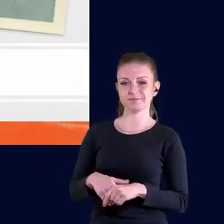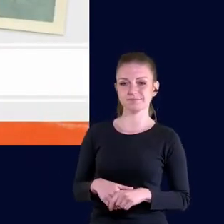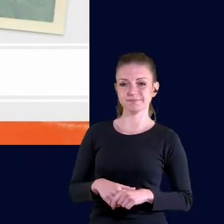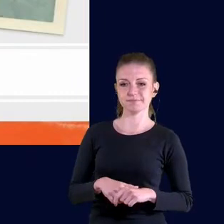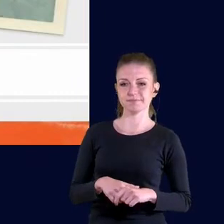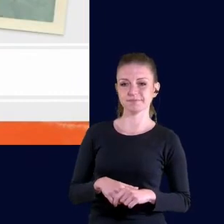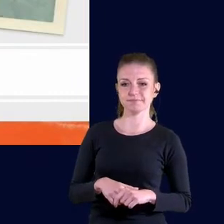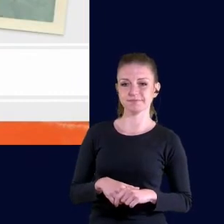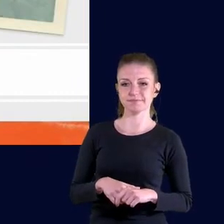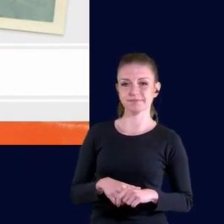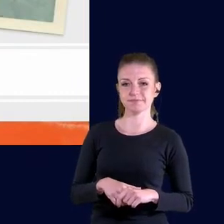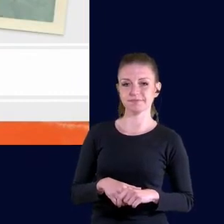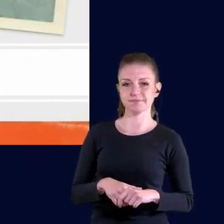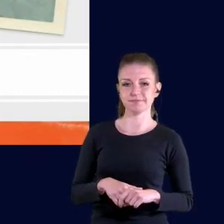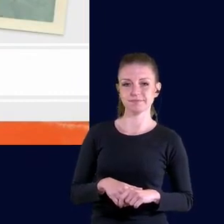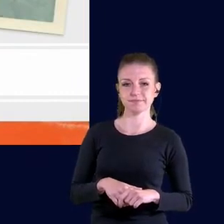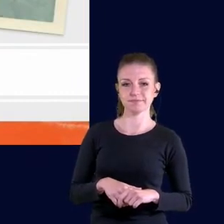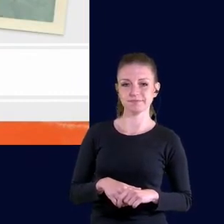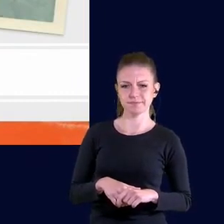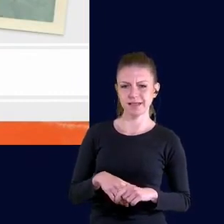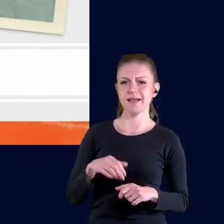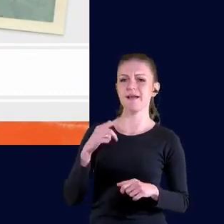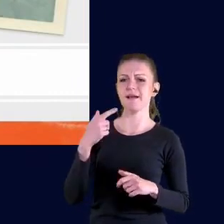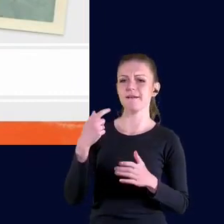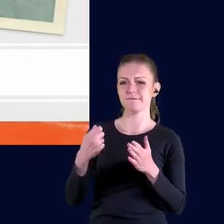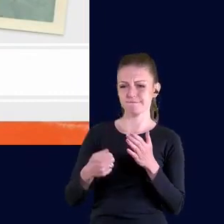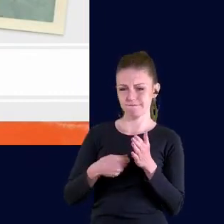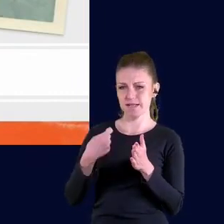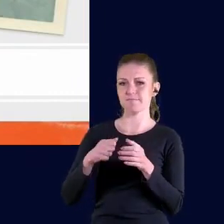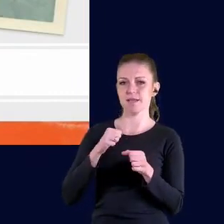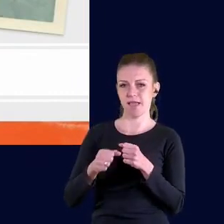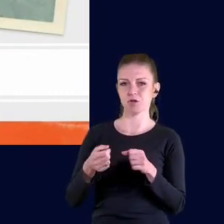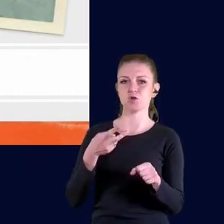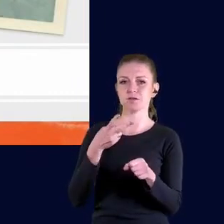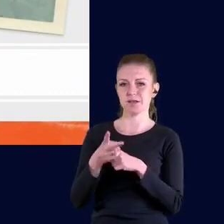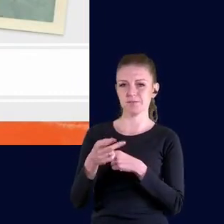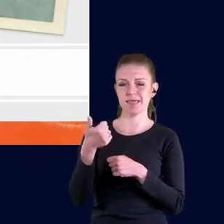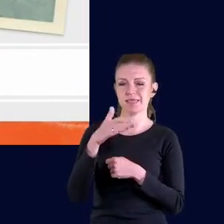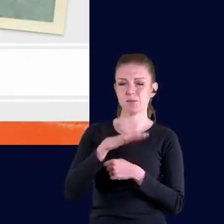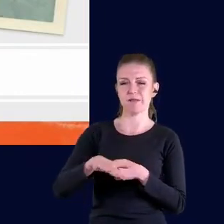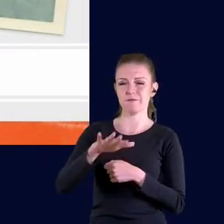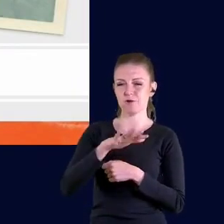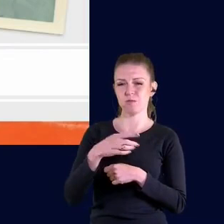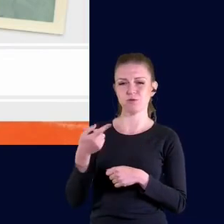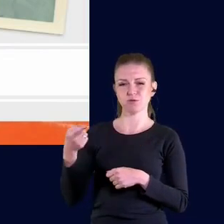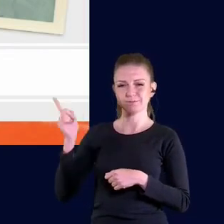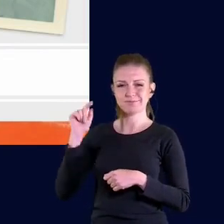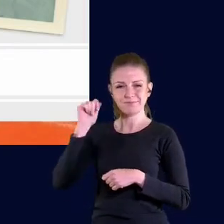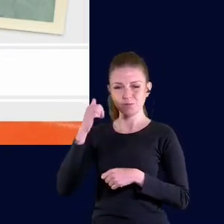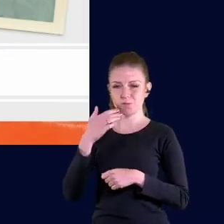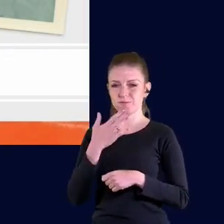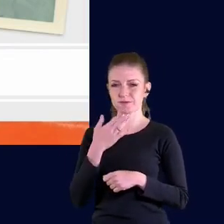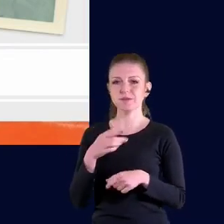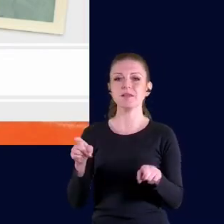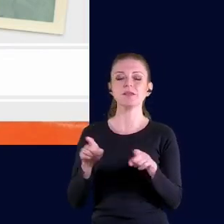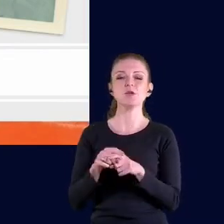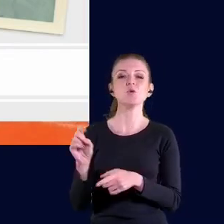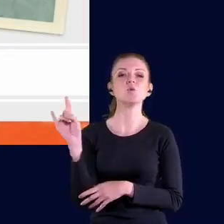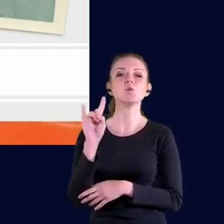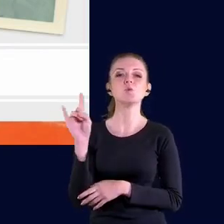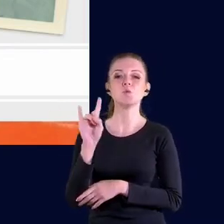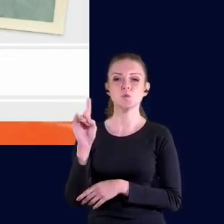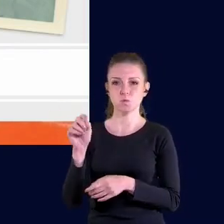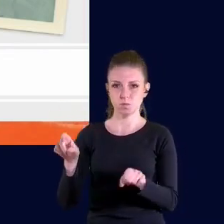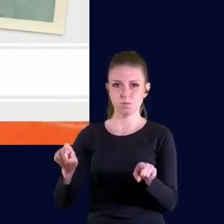dostępny na jednej z platform o której już poprzedniczka wspominała jest także dostępny na YouTubie w pełnej wersji